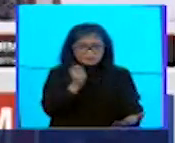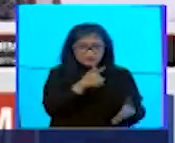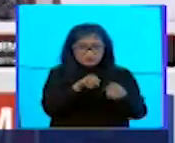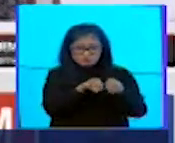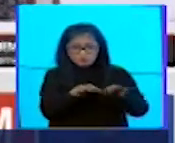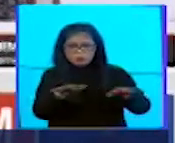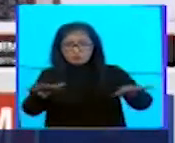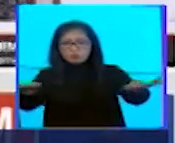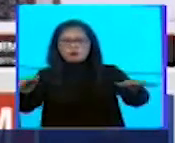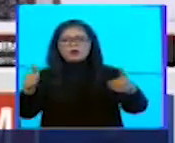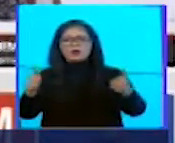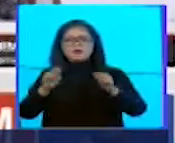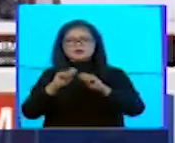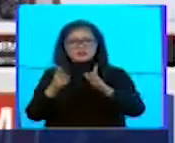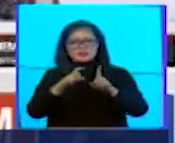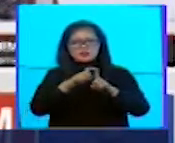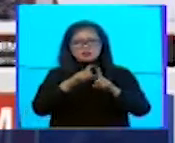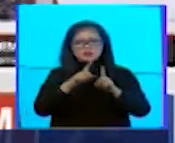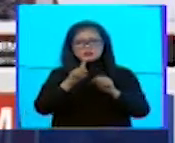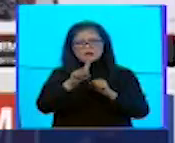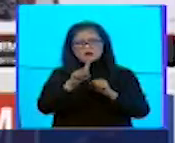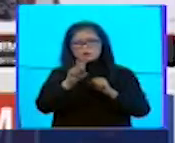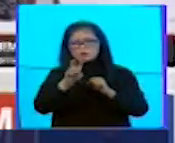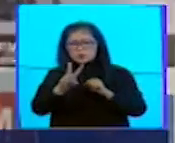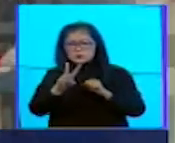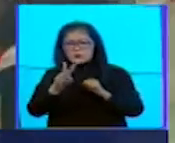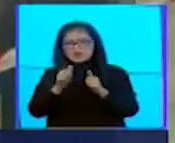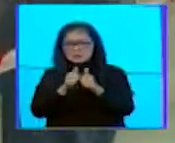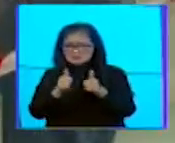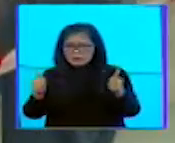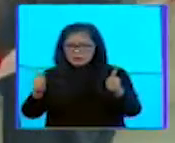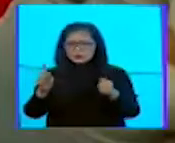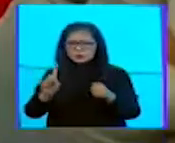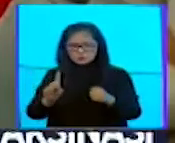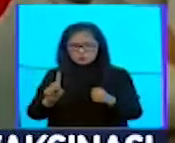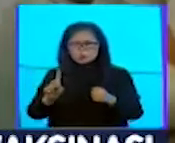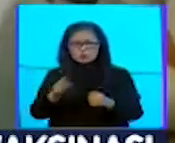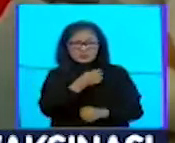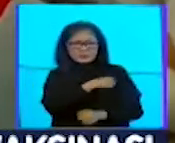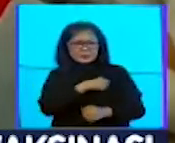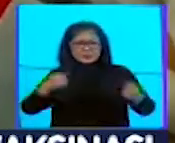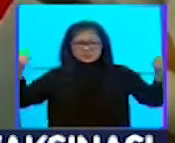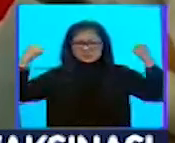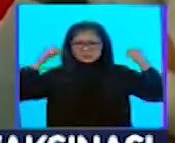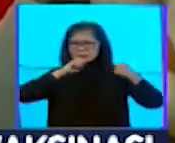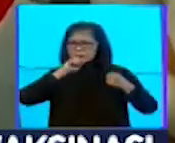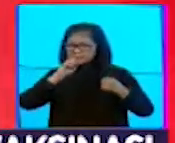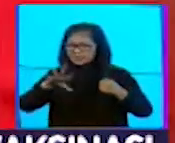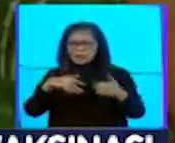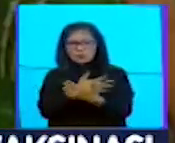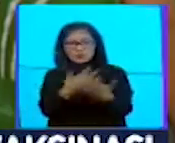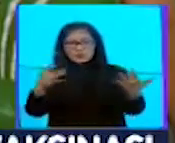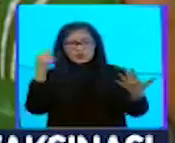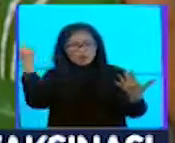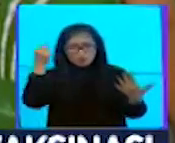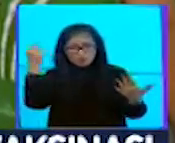mendapatkan dosis satu dan dosis level kedua secara lengkap Kementerian Kesehatan juga menegaskan masyarakat umum yang bisa mendapatkan